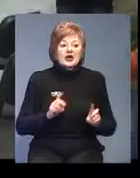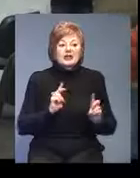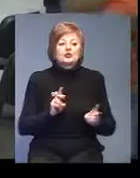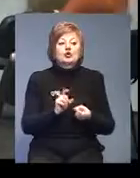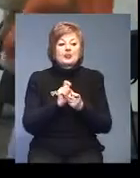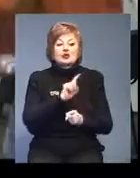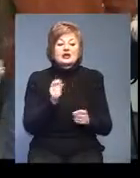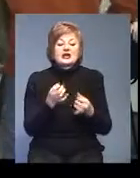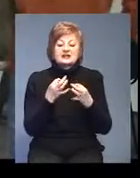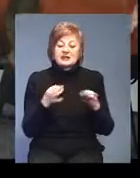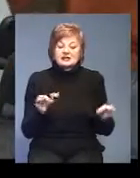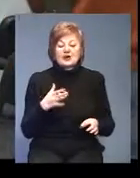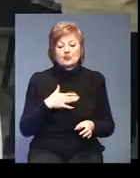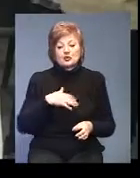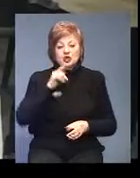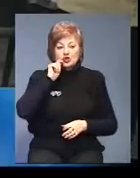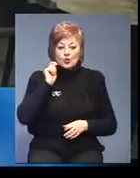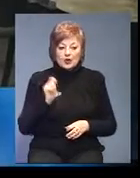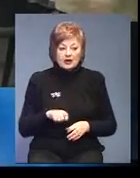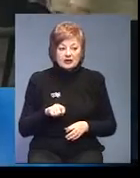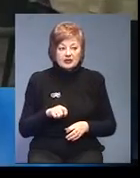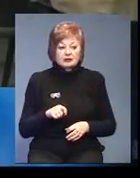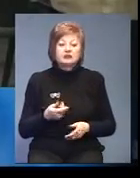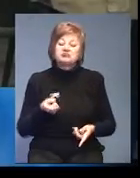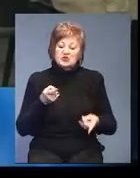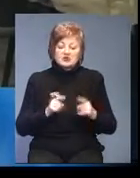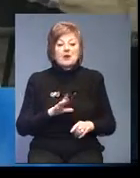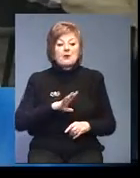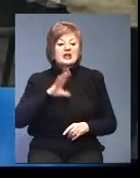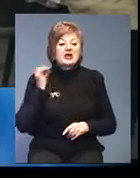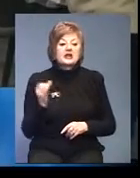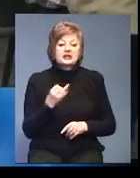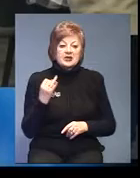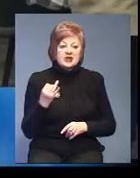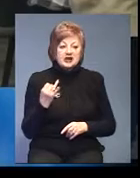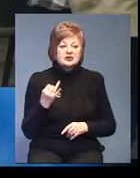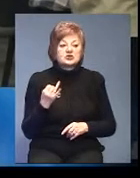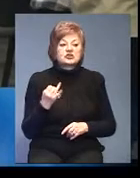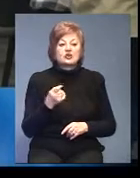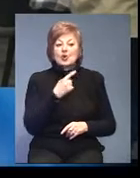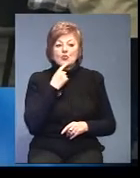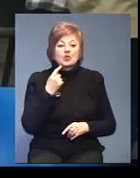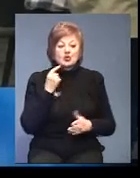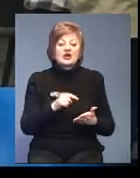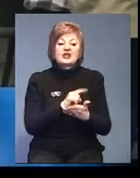за свободу та незалежність нашої України. Насправді було дуже цікаво, багатьох